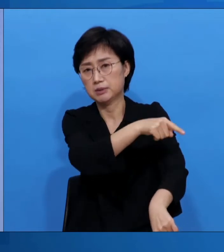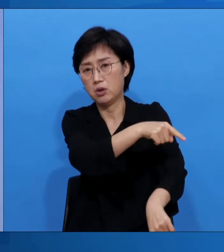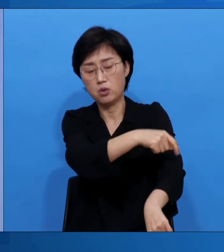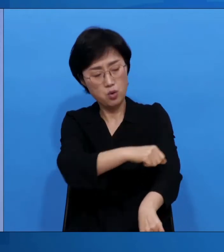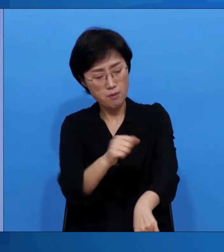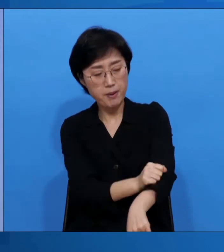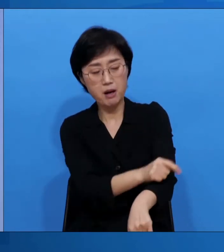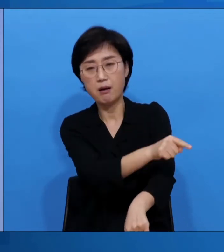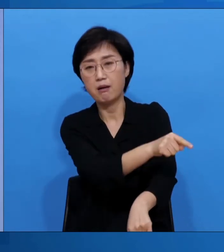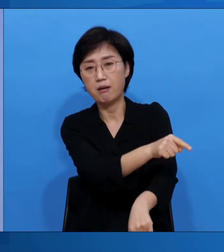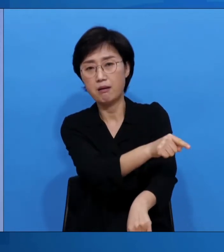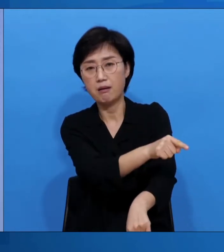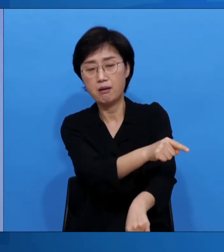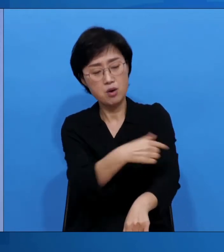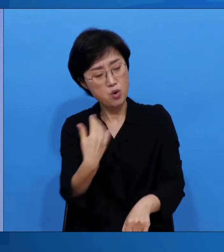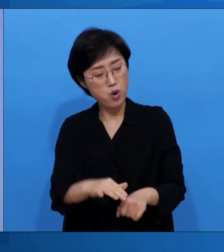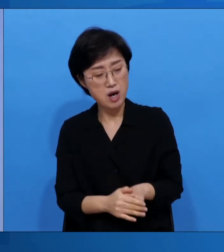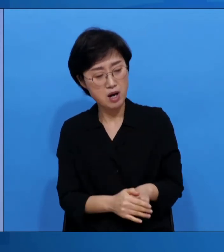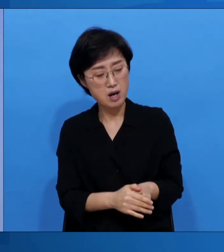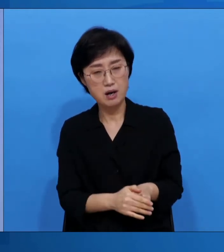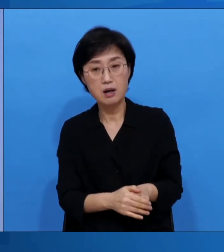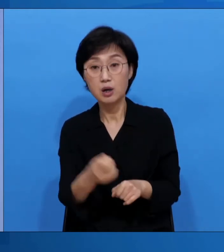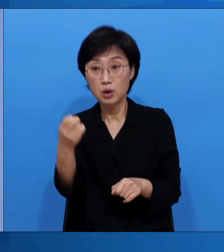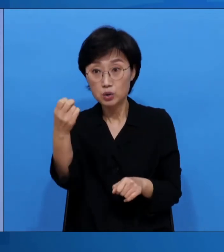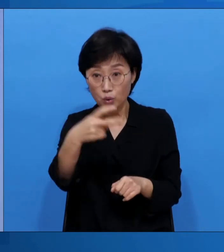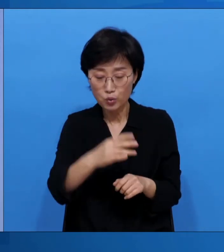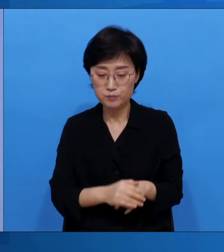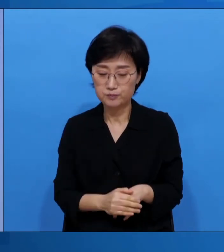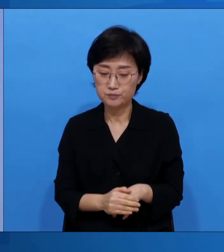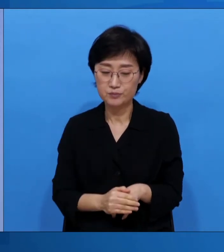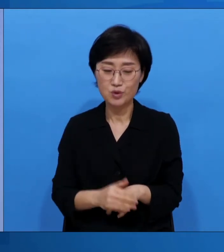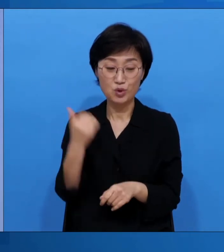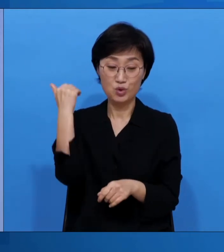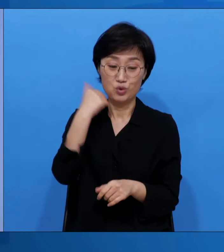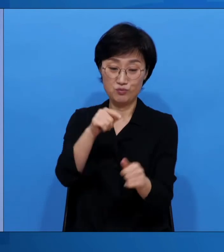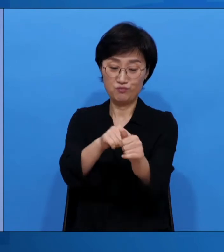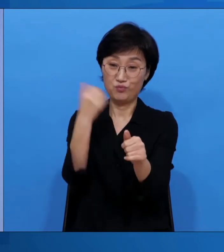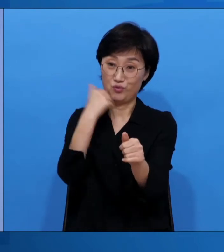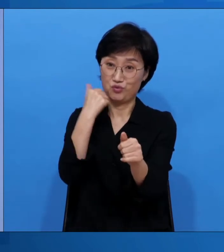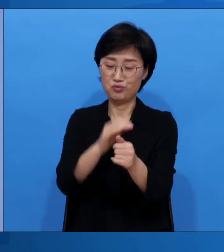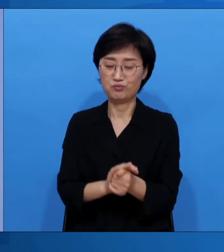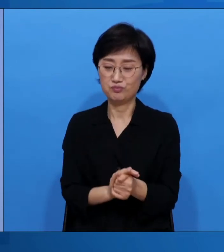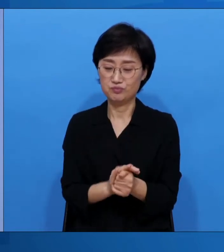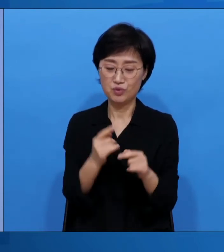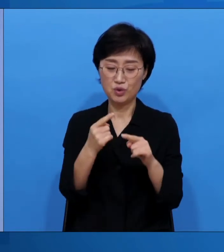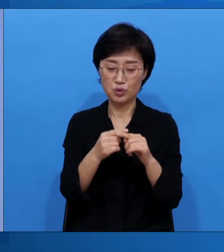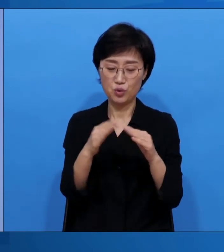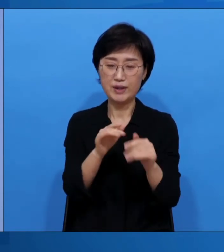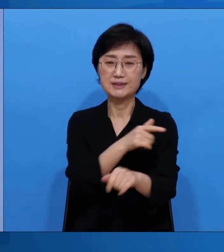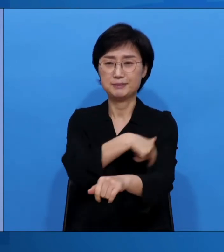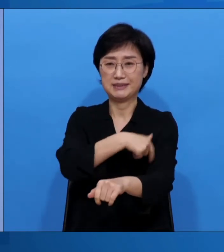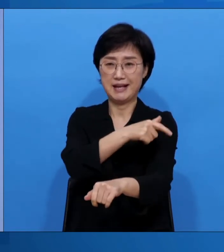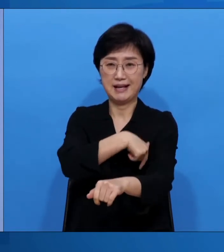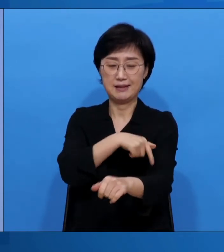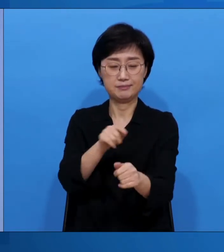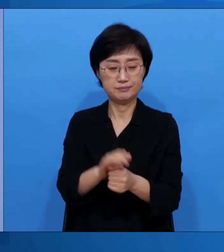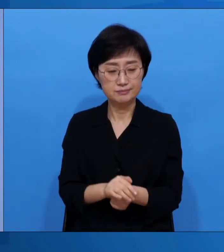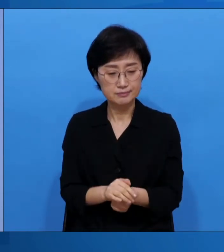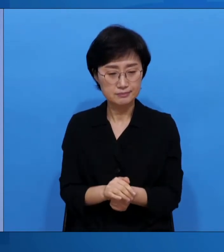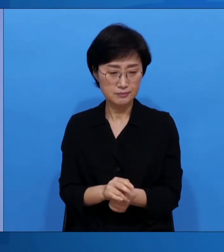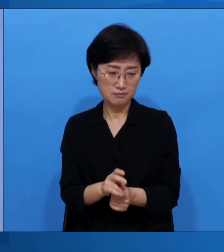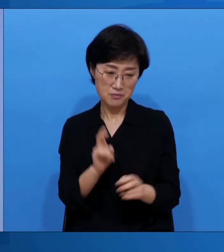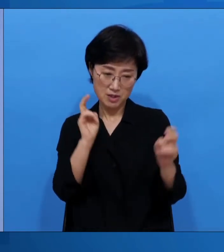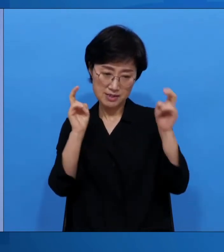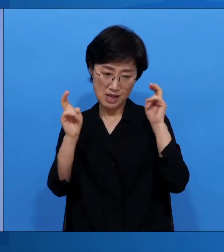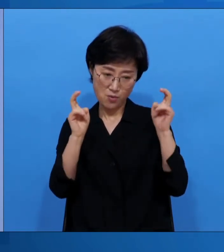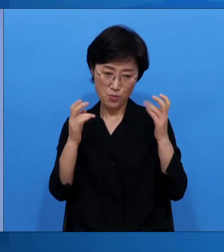like this. 또 어느 교회 갔더니 이번은 이 사람은 그냥 집사인데 진짜 사업 잘해요. In one